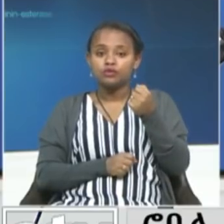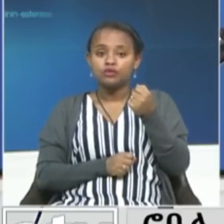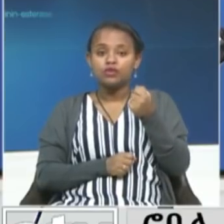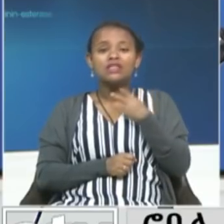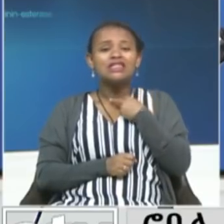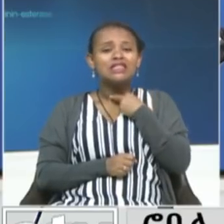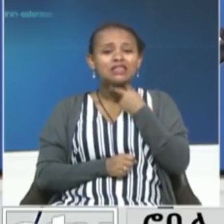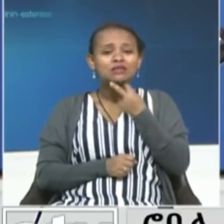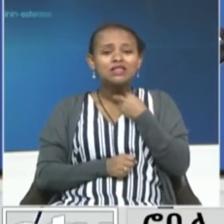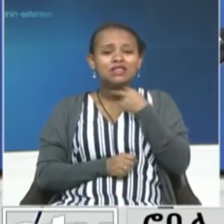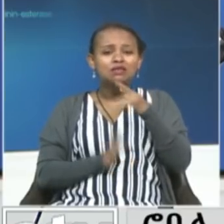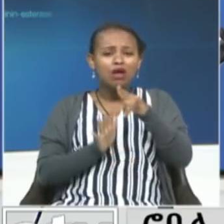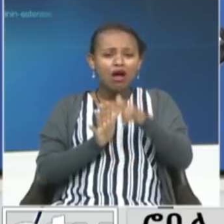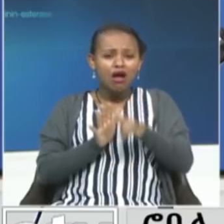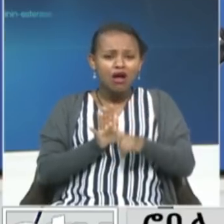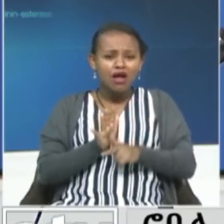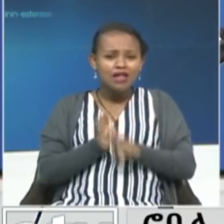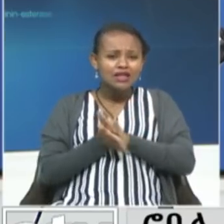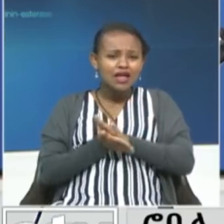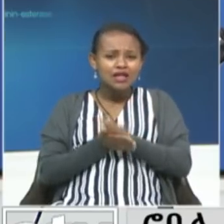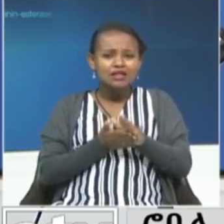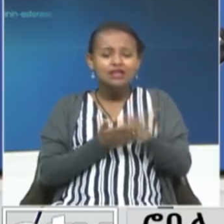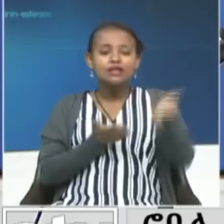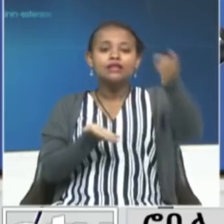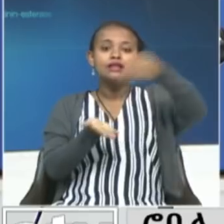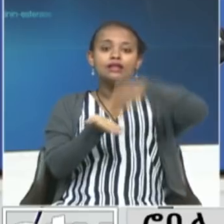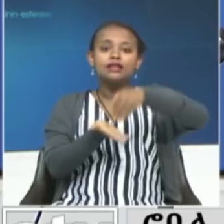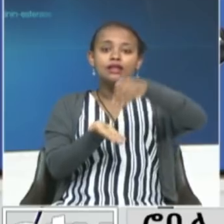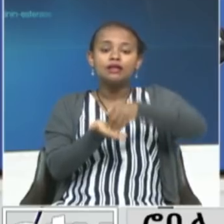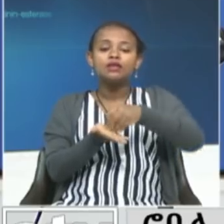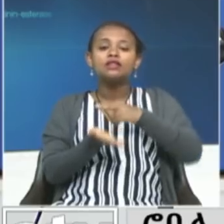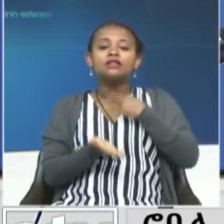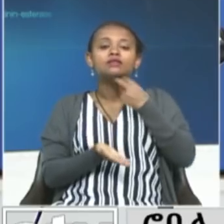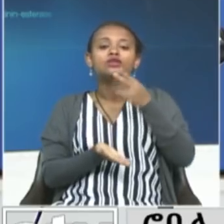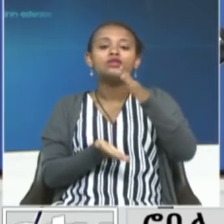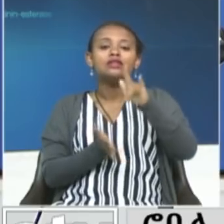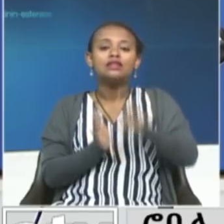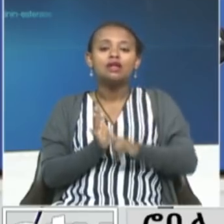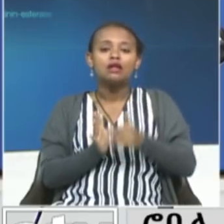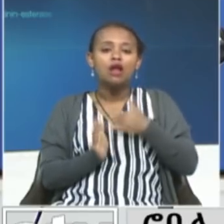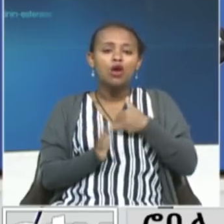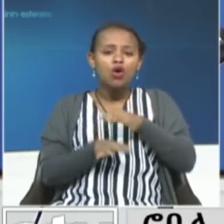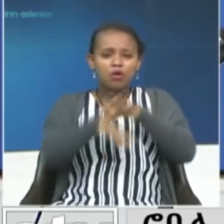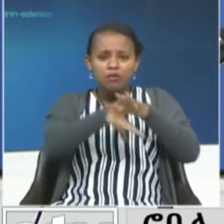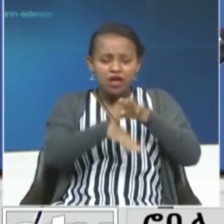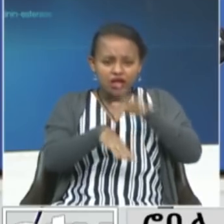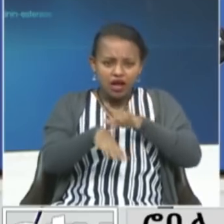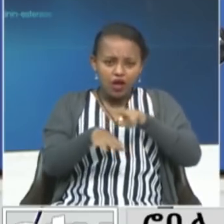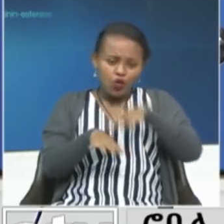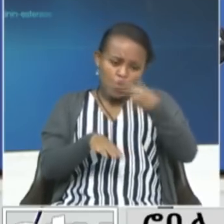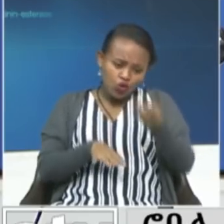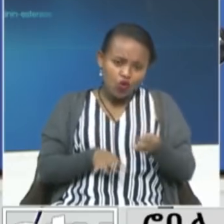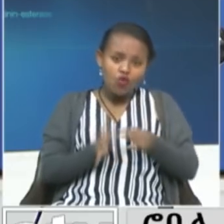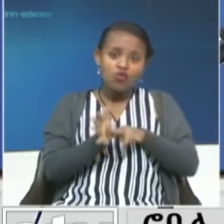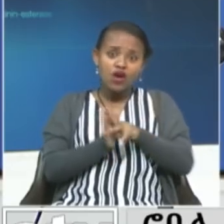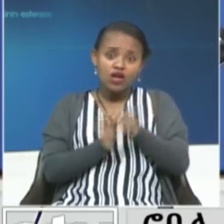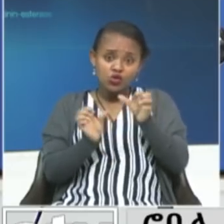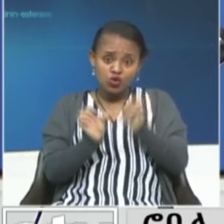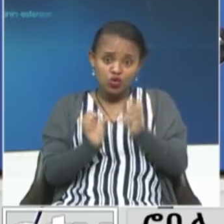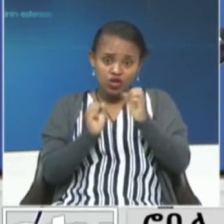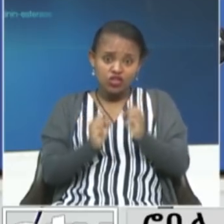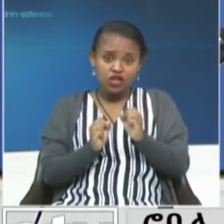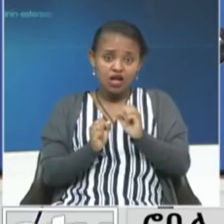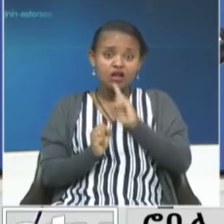ድምፁ የተወሰነ ድምፅ ጥራት አለው፣ እስቲ የድምፅ ጉድለት ያለው ይመስላል። መሬት ላይ ወድቆ ቫይረሱ ሊቆይ ይችላል